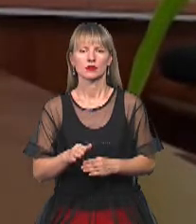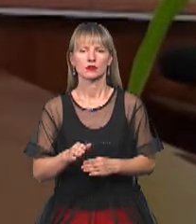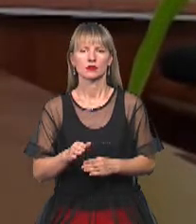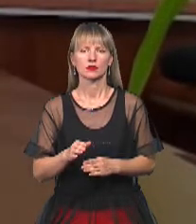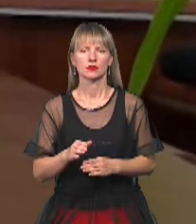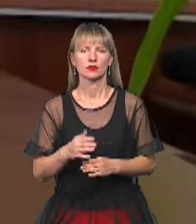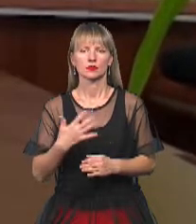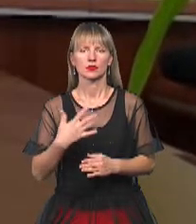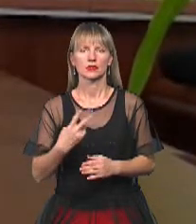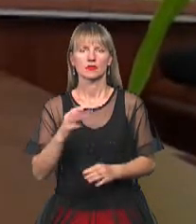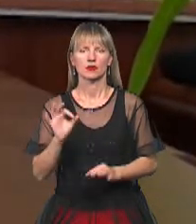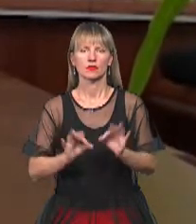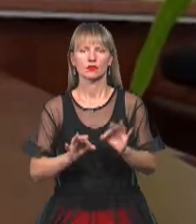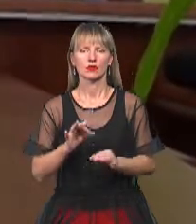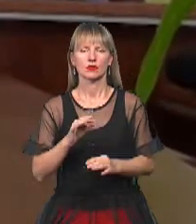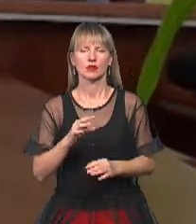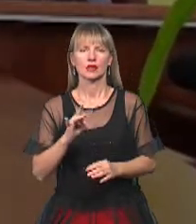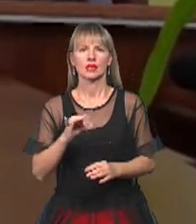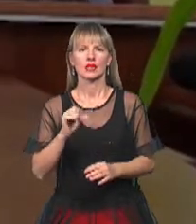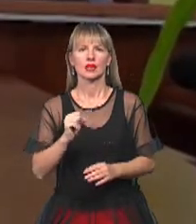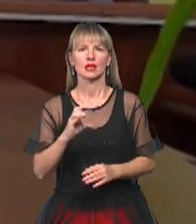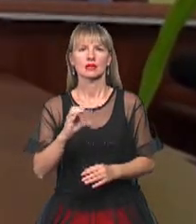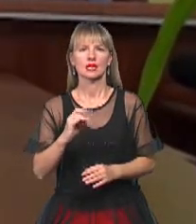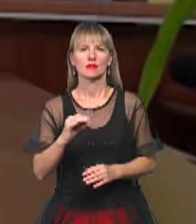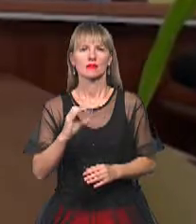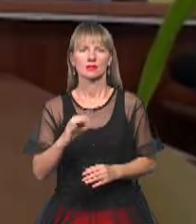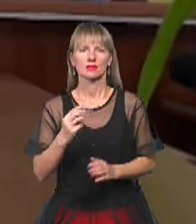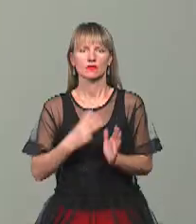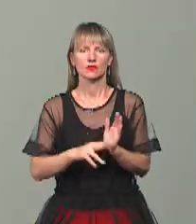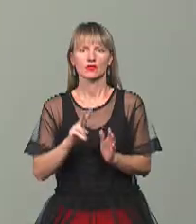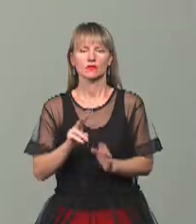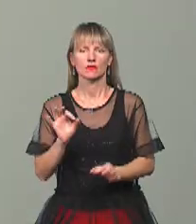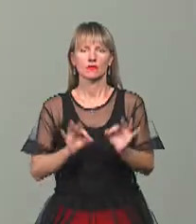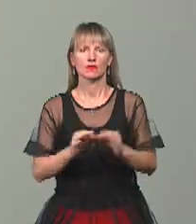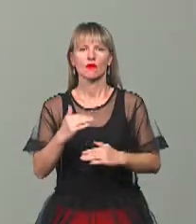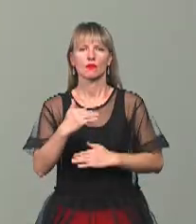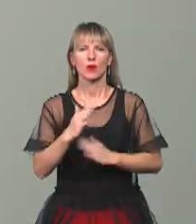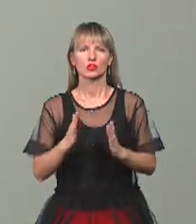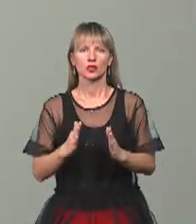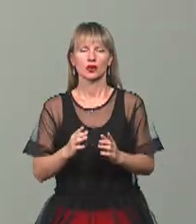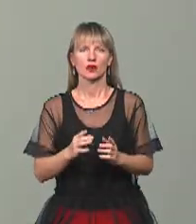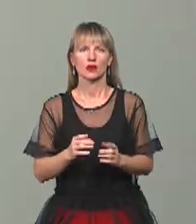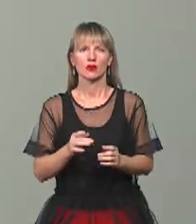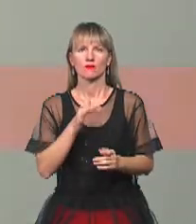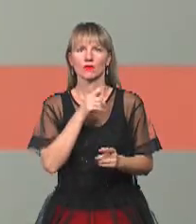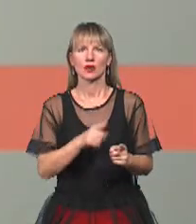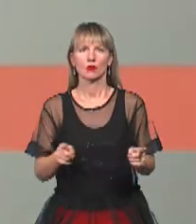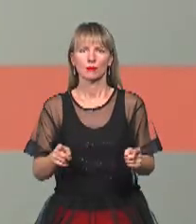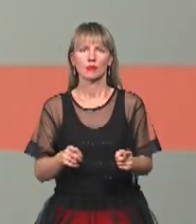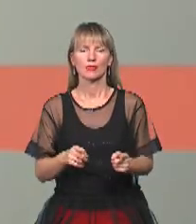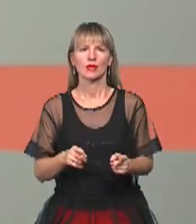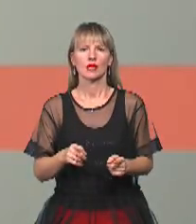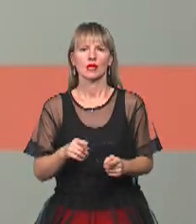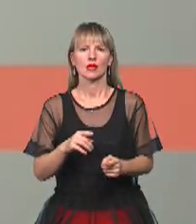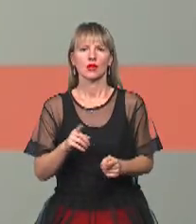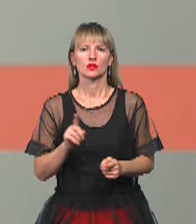52%, «Ремсервіс» 58% звернень в межах регламенту. З приводу того, що в нас просідає регламент, хочу